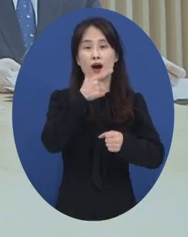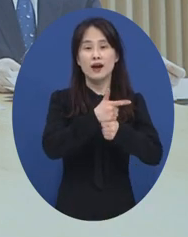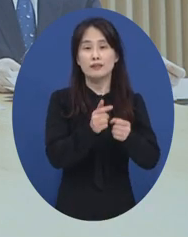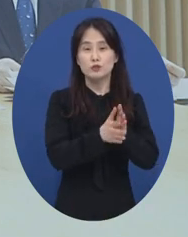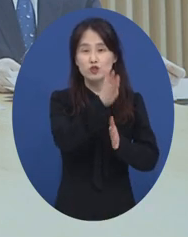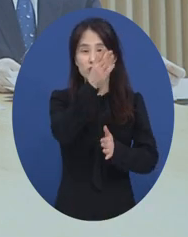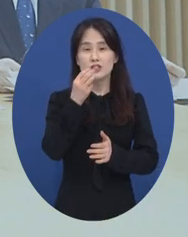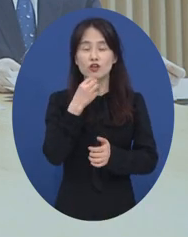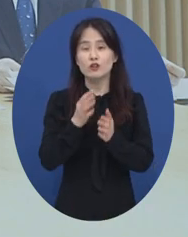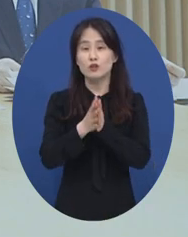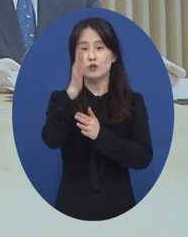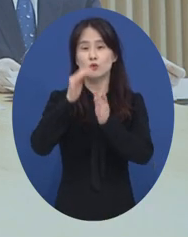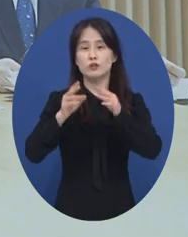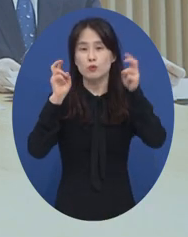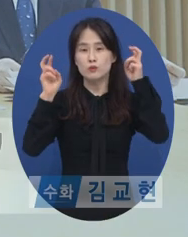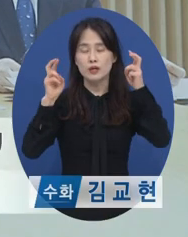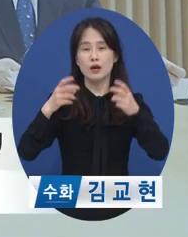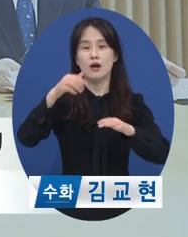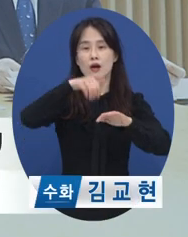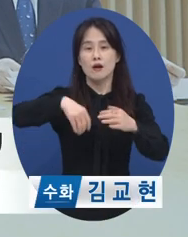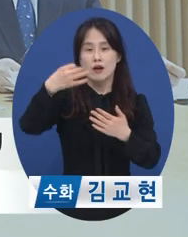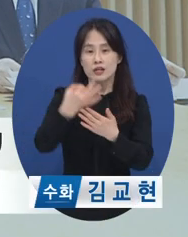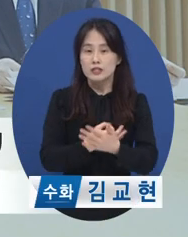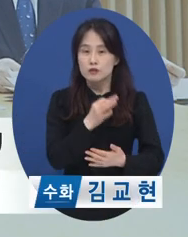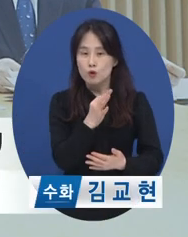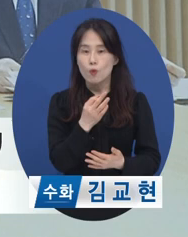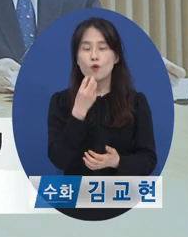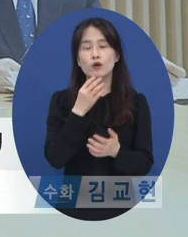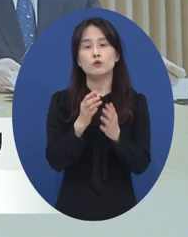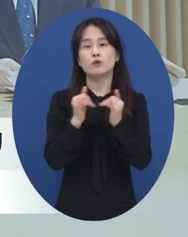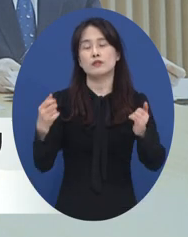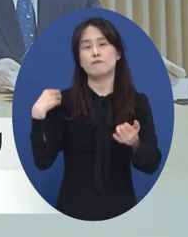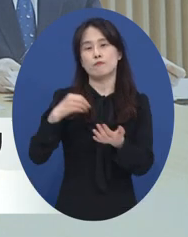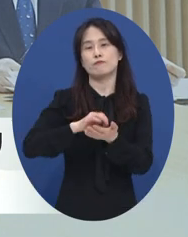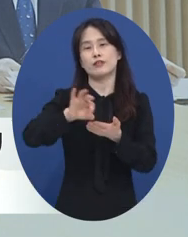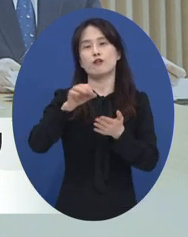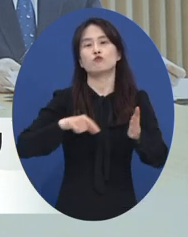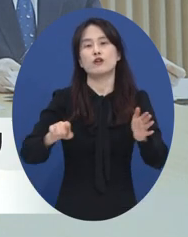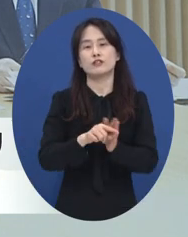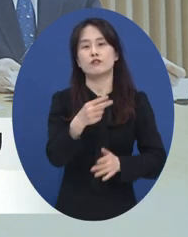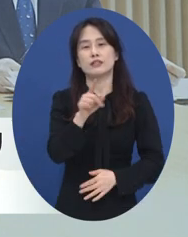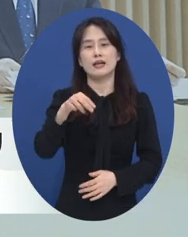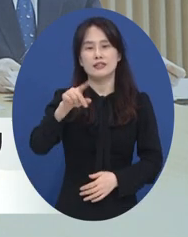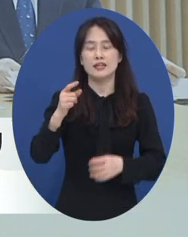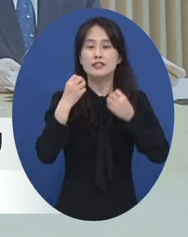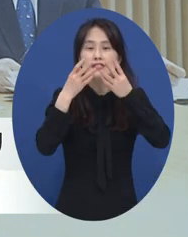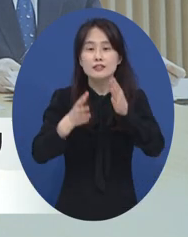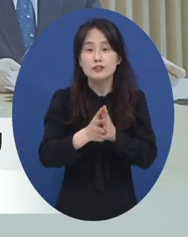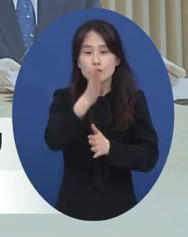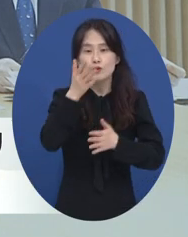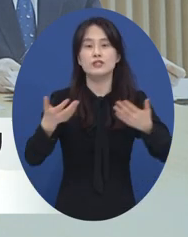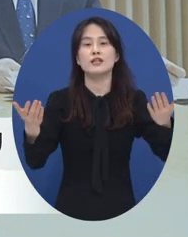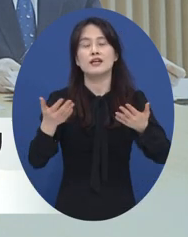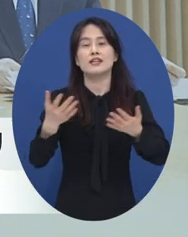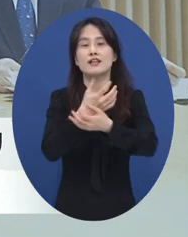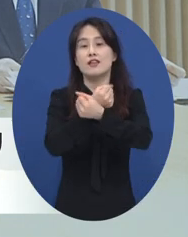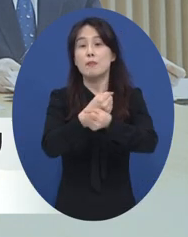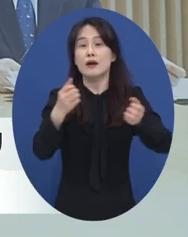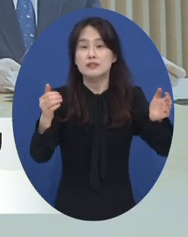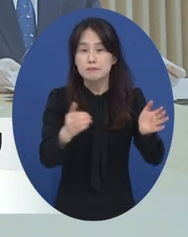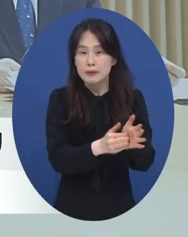경기도와 남양주시, 경기도시공사가 개발 이익금을 경기도민에게 환원하기 위한 다산 신도시 지역 상생 업무